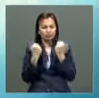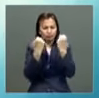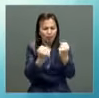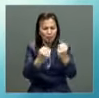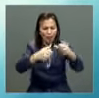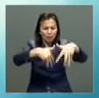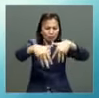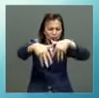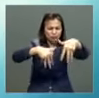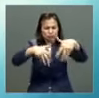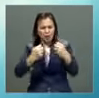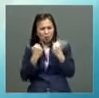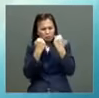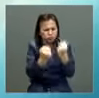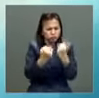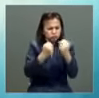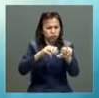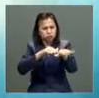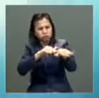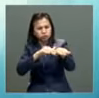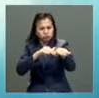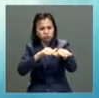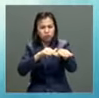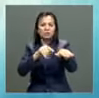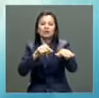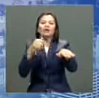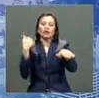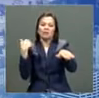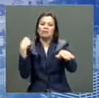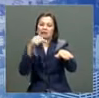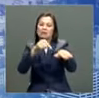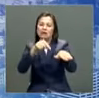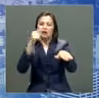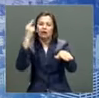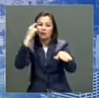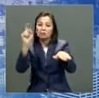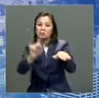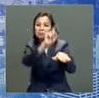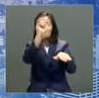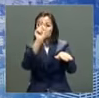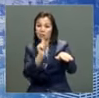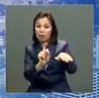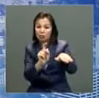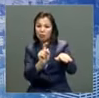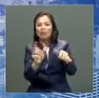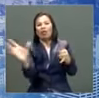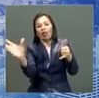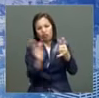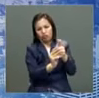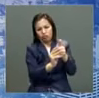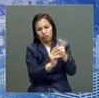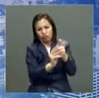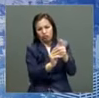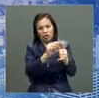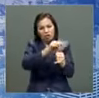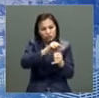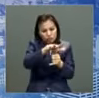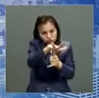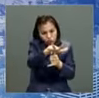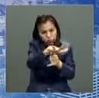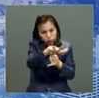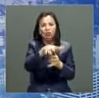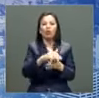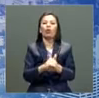ดมากถ้าเราเคยเห็นนะครับนี่หรือเปล่าที่ทำให้เกิดการติดเชื้อและตัวเลขขึ้นมาเป็น 2-3